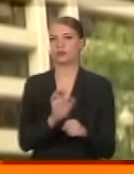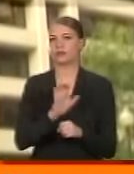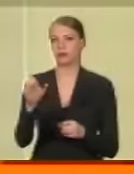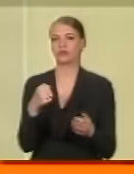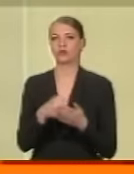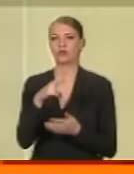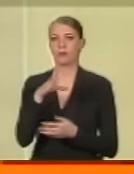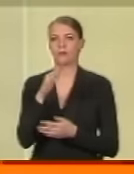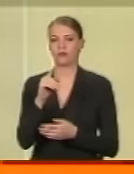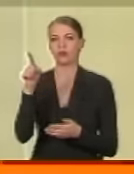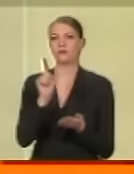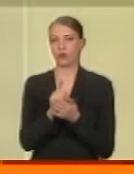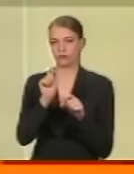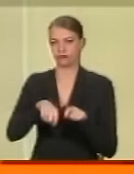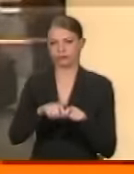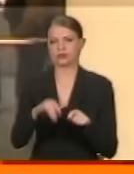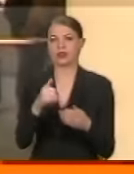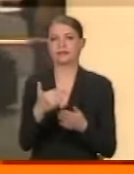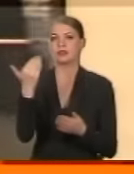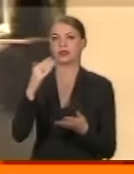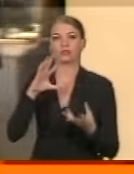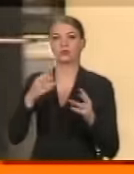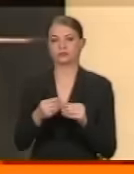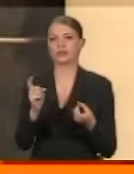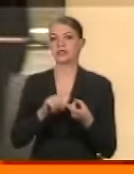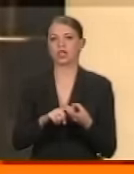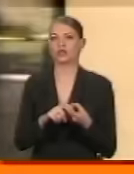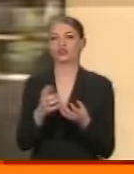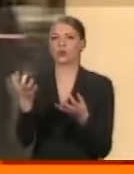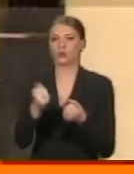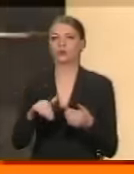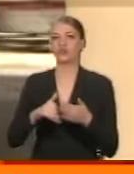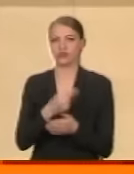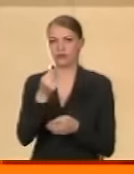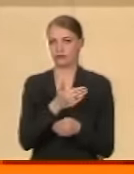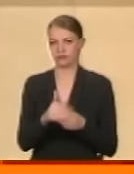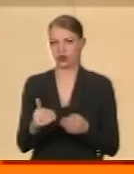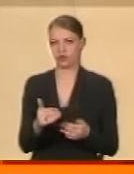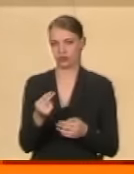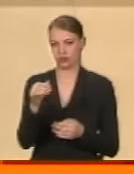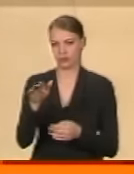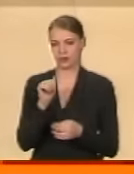відправлення до МВФ, там його перевірять. І від їхнього вердикту залежить отримання чергового